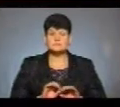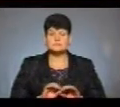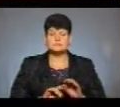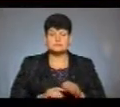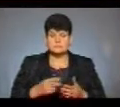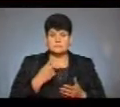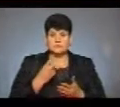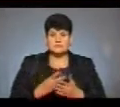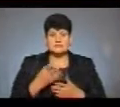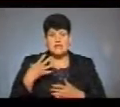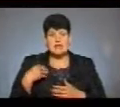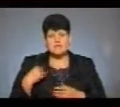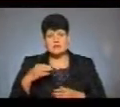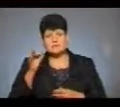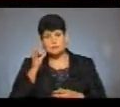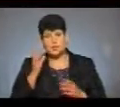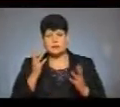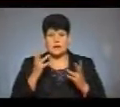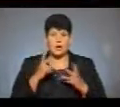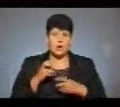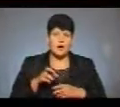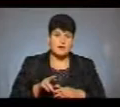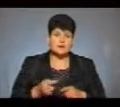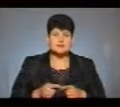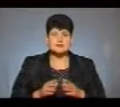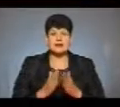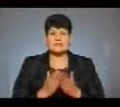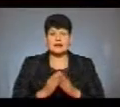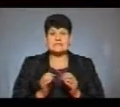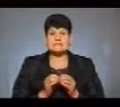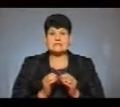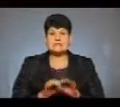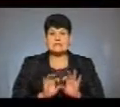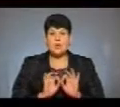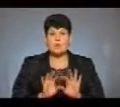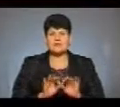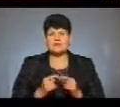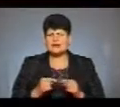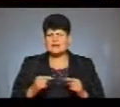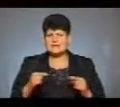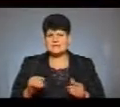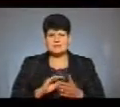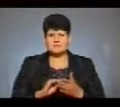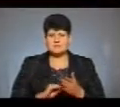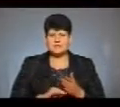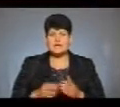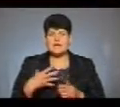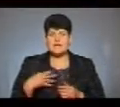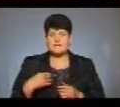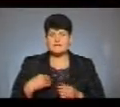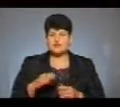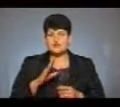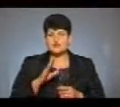«Львів. Спогади кохання» – це така книга з 10 оповідань різних письменниць Львівського жіночого